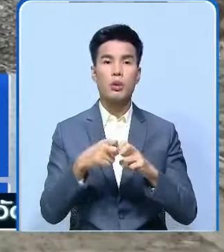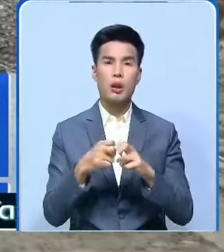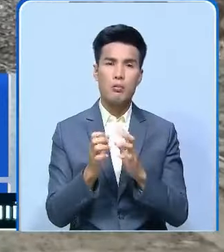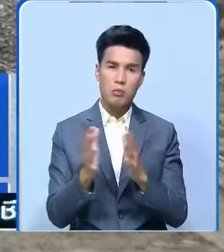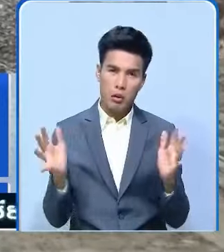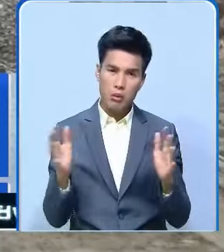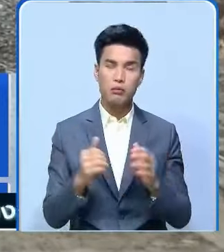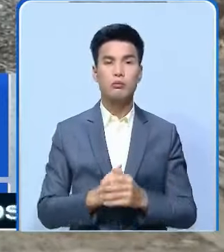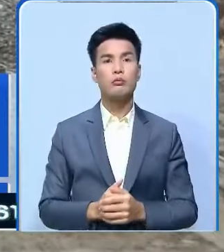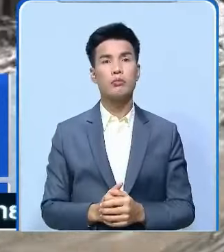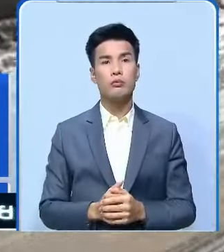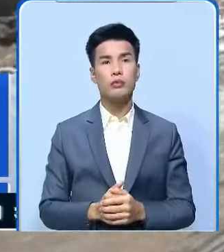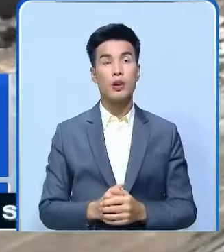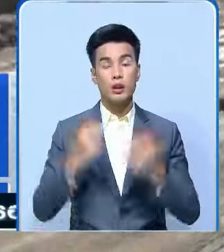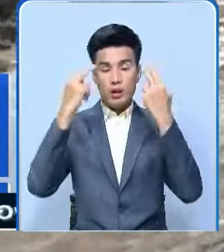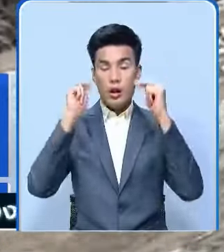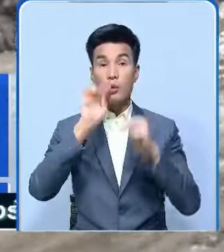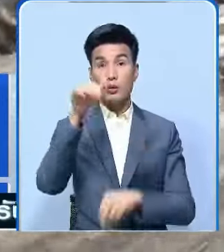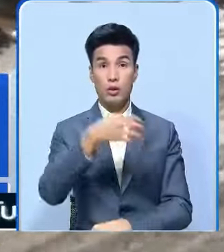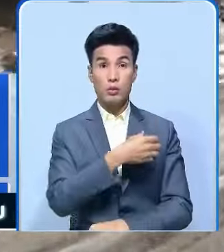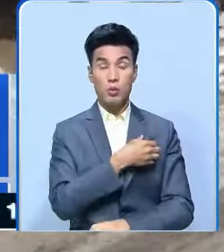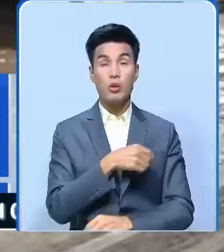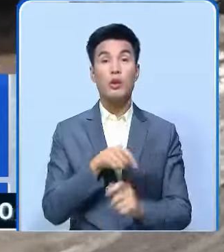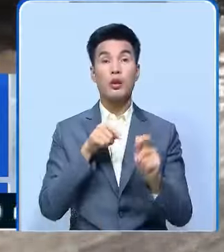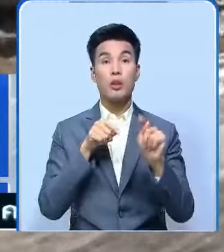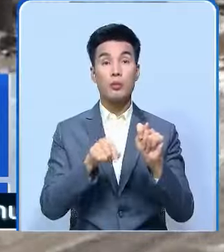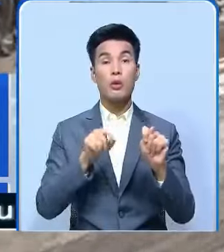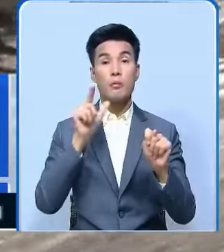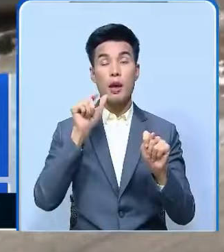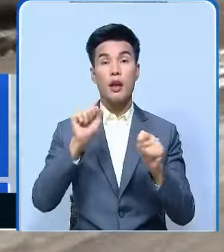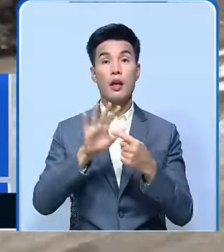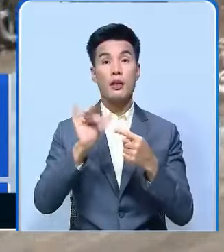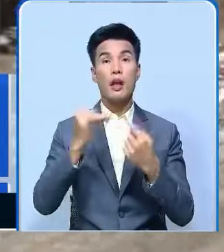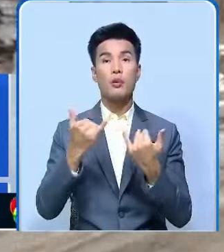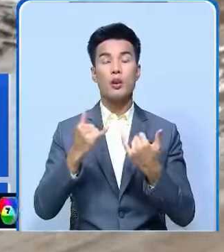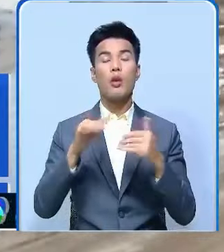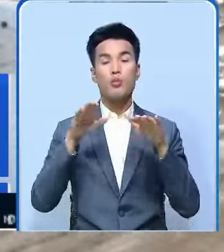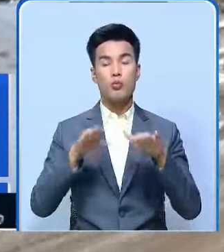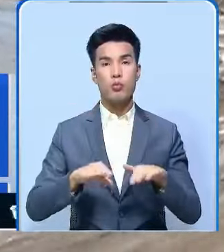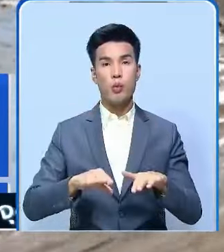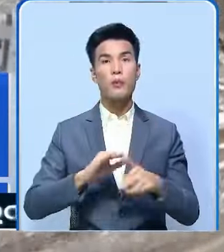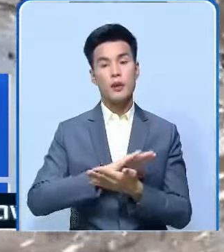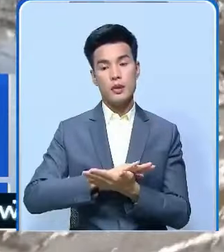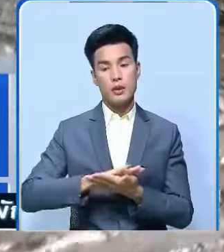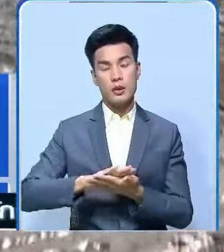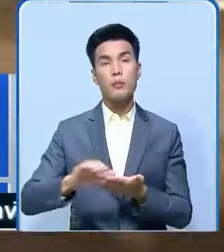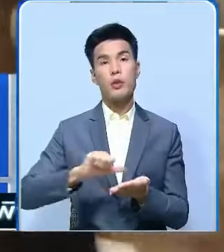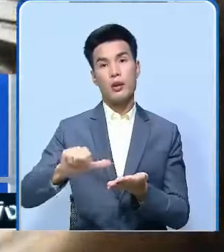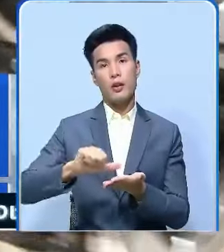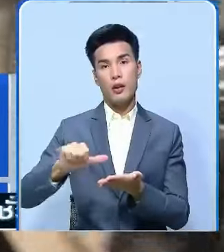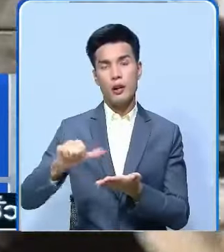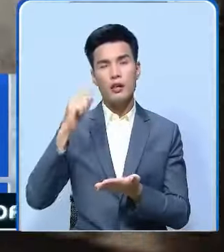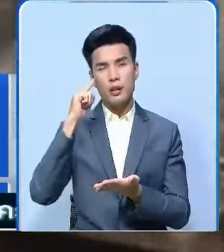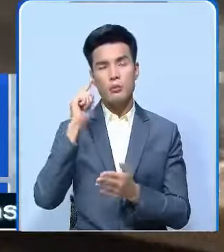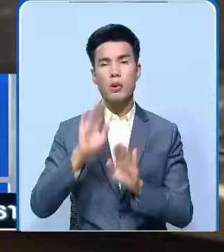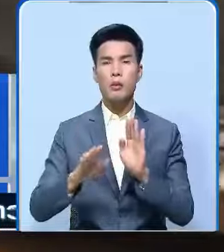ยค่ะ ทางนายกเทศมนตรีตำบลแม่สายเนี่ยบอกตอนนี้แม่สายผ่านพ้นวิกฤตและกำลังจะเข้าสู่เรื่องของการฟื้นฟูคาดว่าน่าจะใช้เว